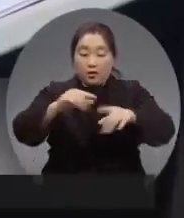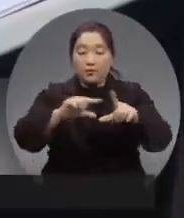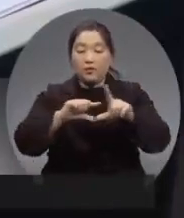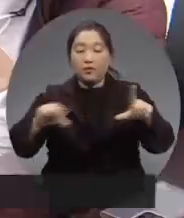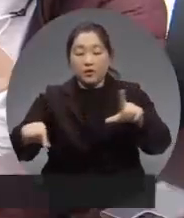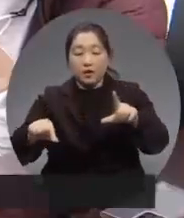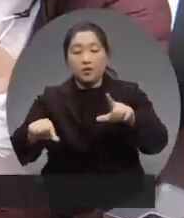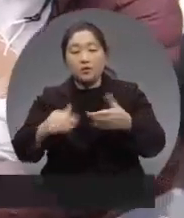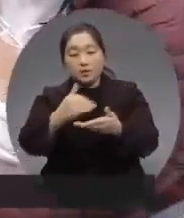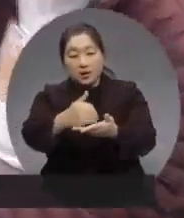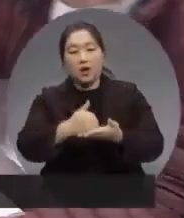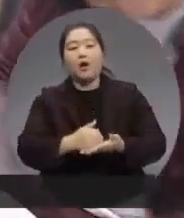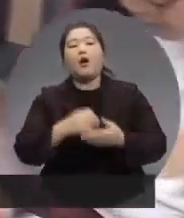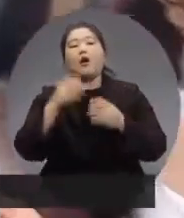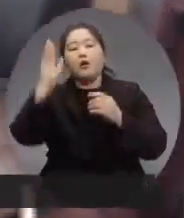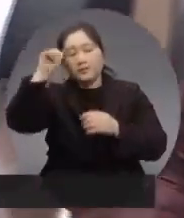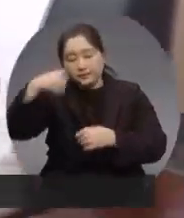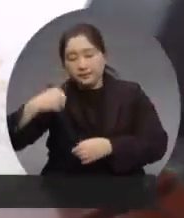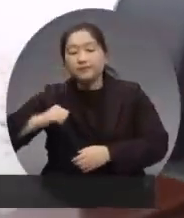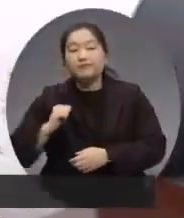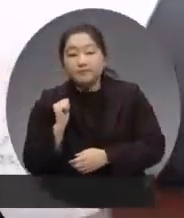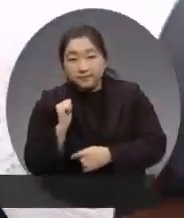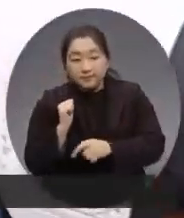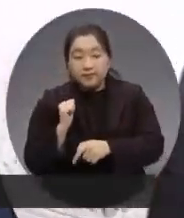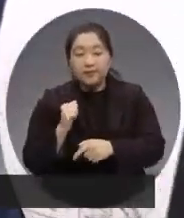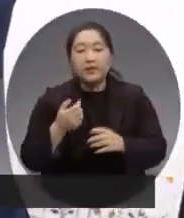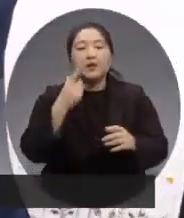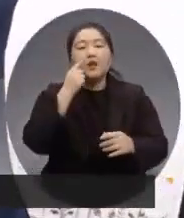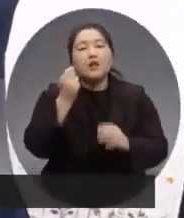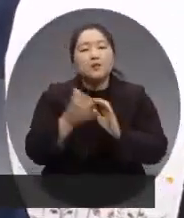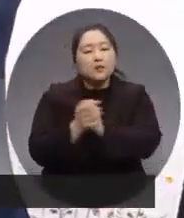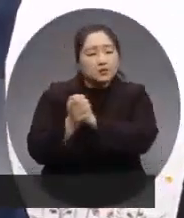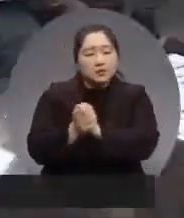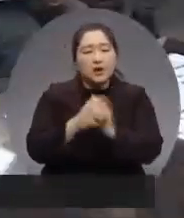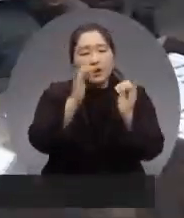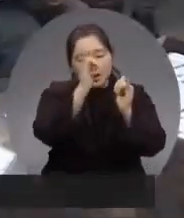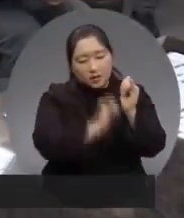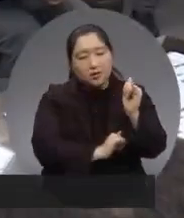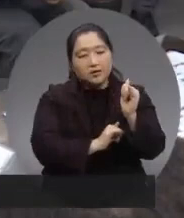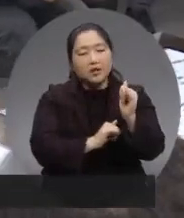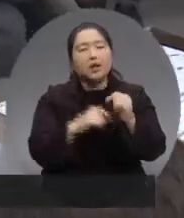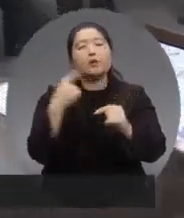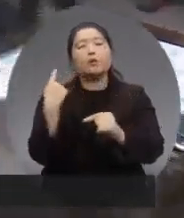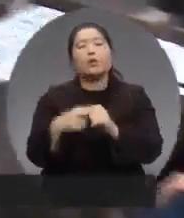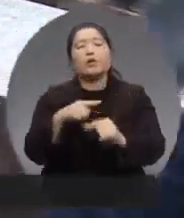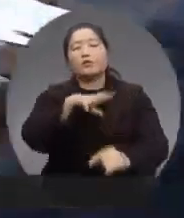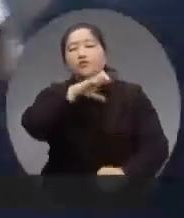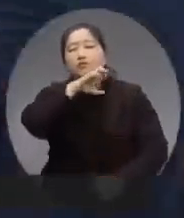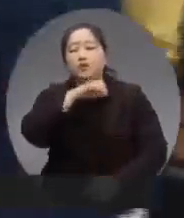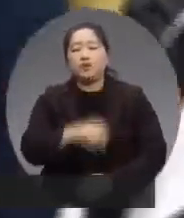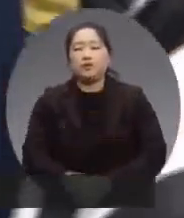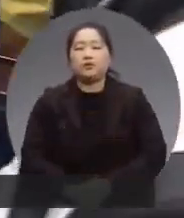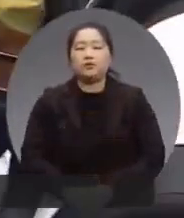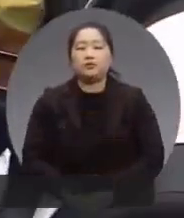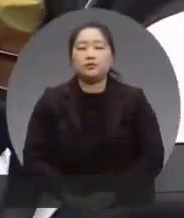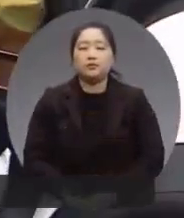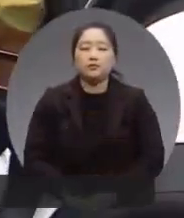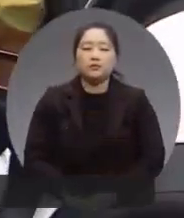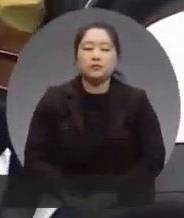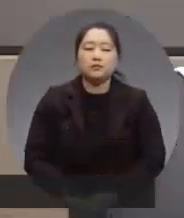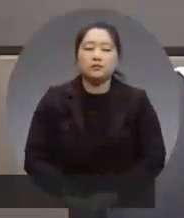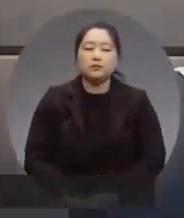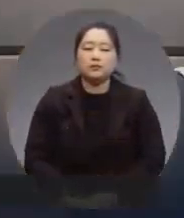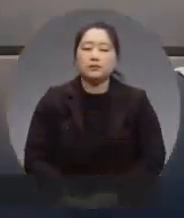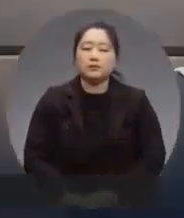어쩔 수 없이 수용하기는 했지만 친일 잔재도 역사의 일부라는 말로 불만을 드러냈습니다.